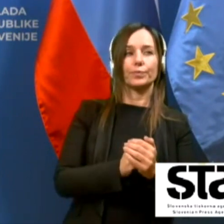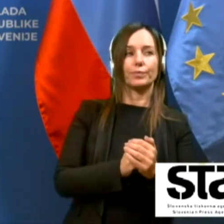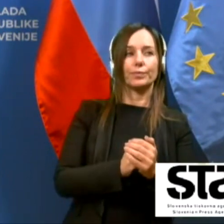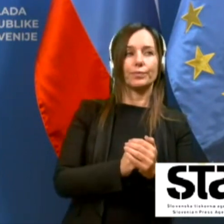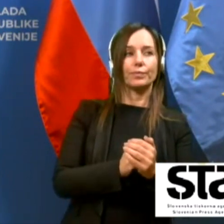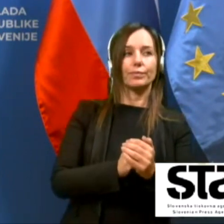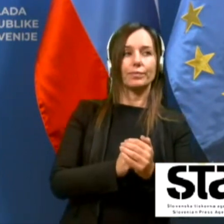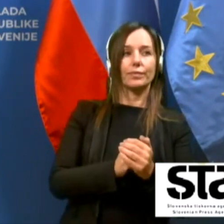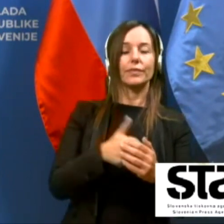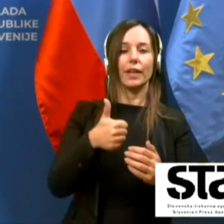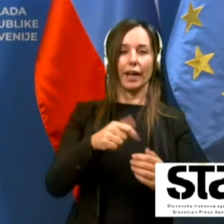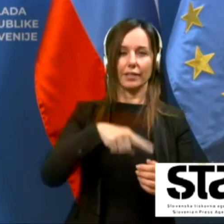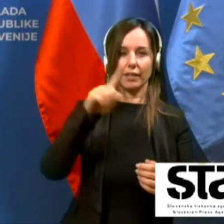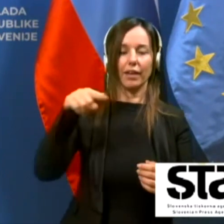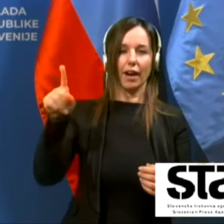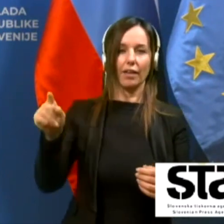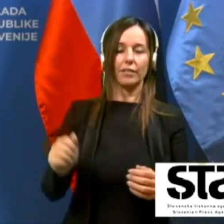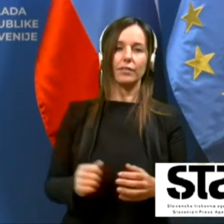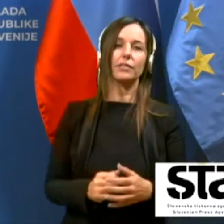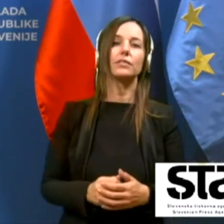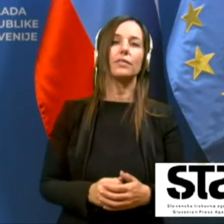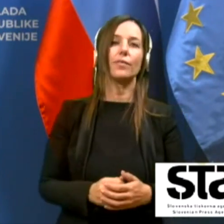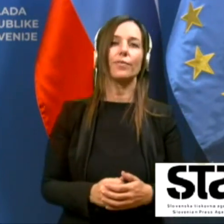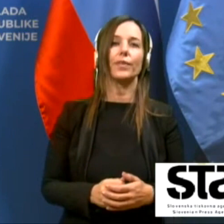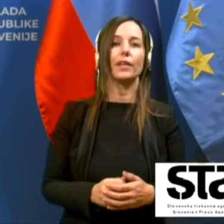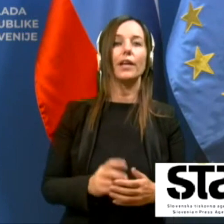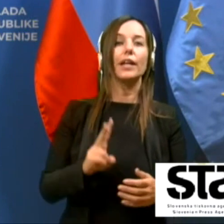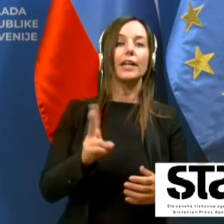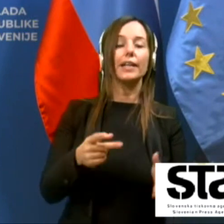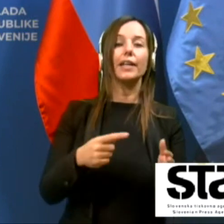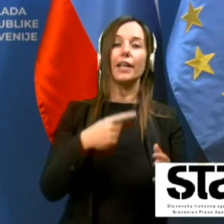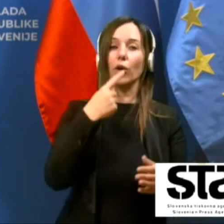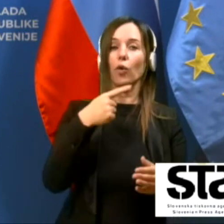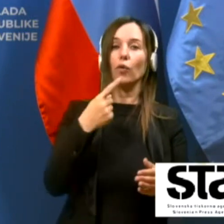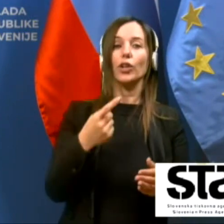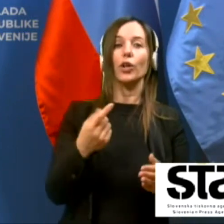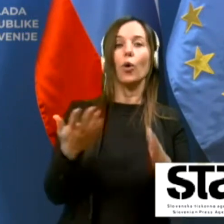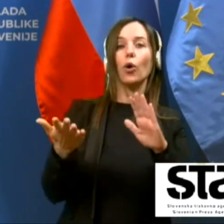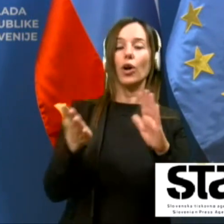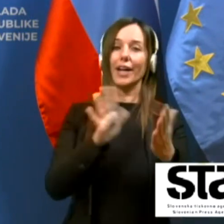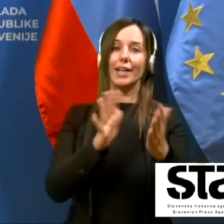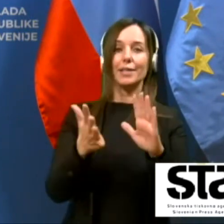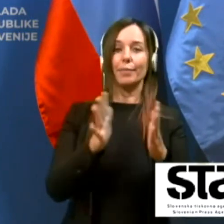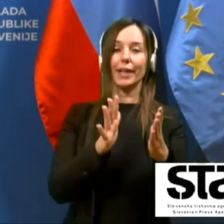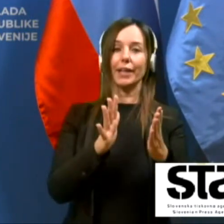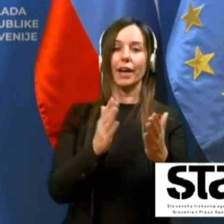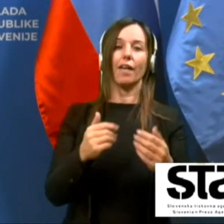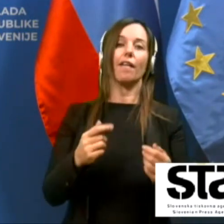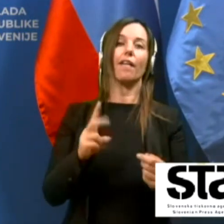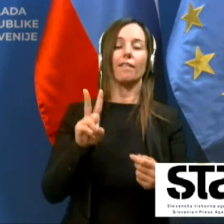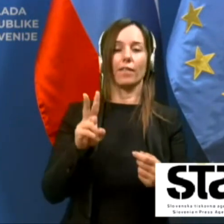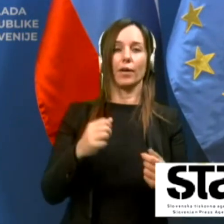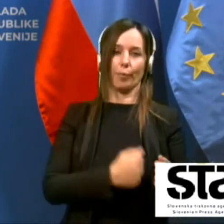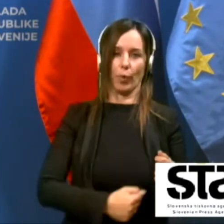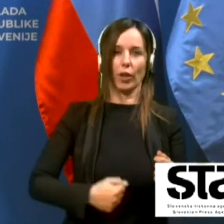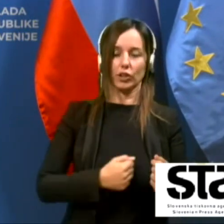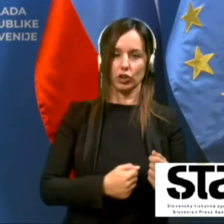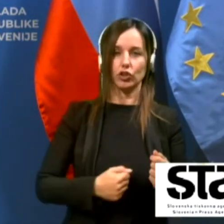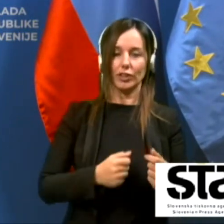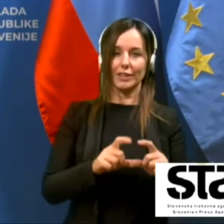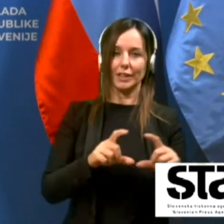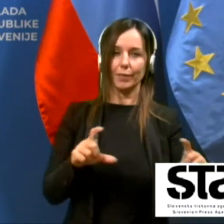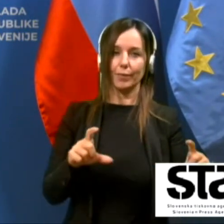si bomo en graf, ki govori o razmerah v bolnišnici.